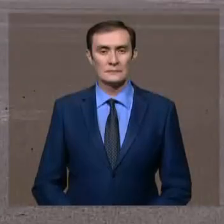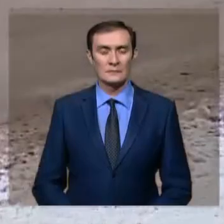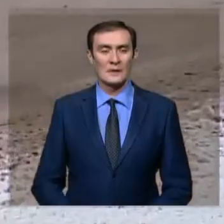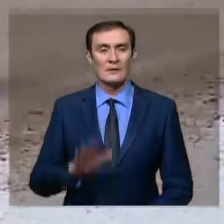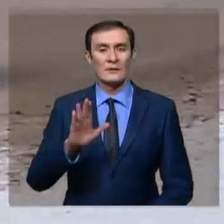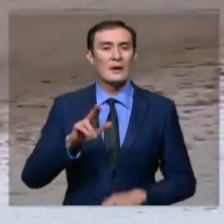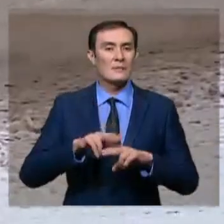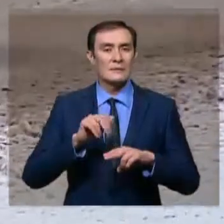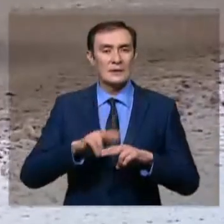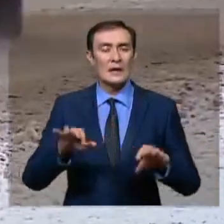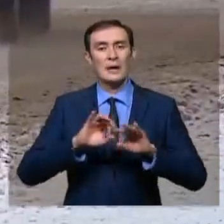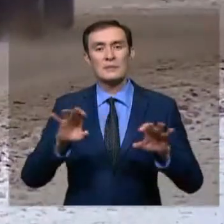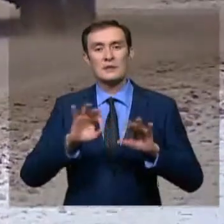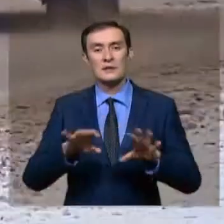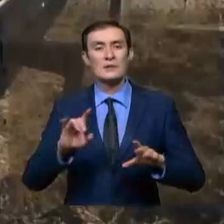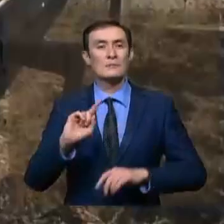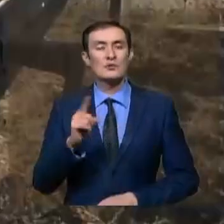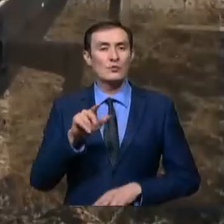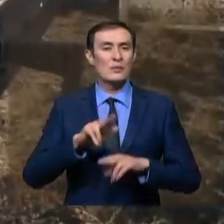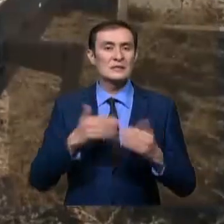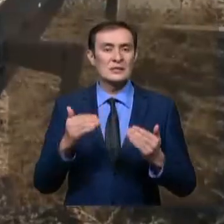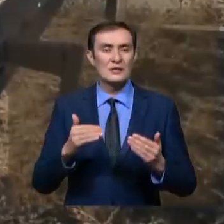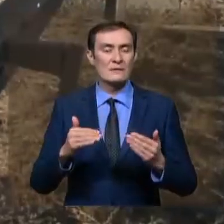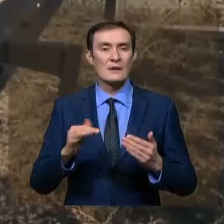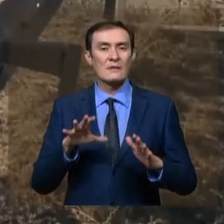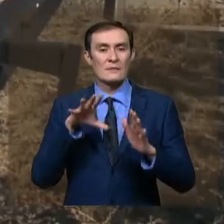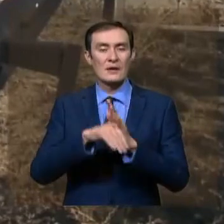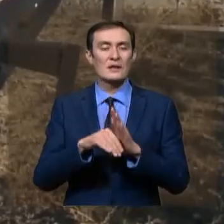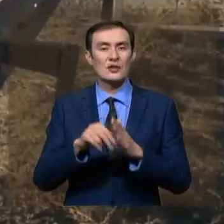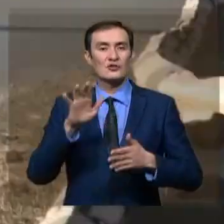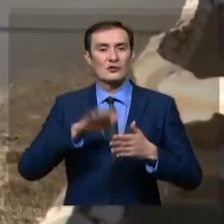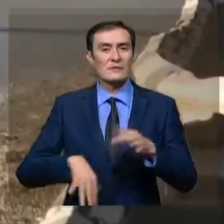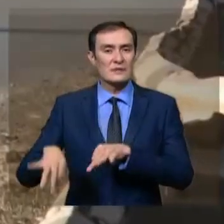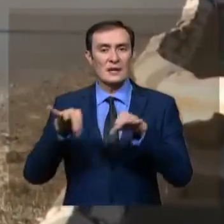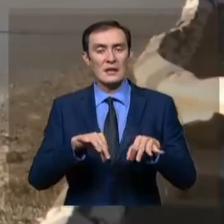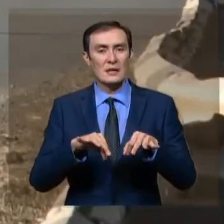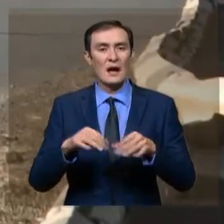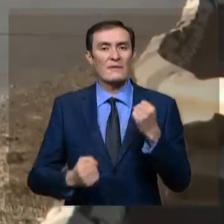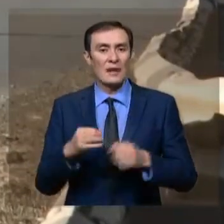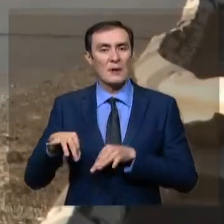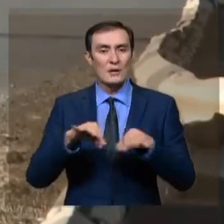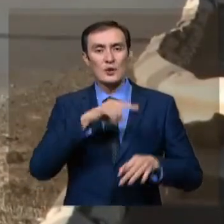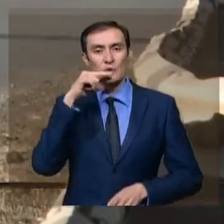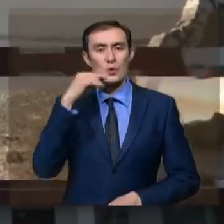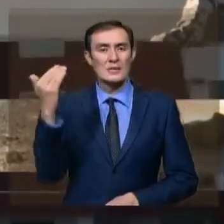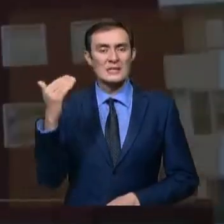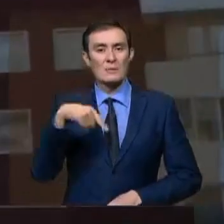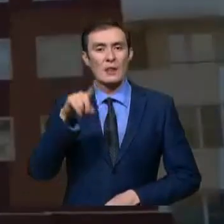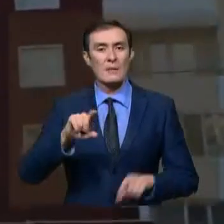Темные лошадки. В МВД объяснили, почему полицейские массово водворяют на штрафстоянке авто с российскими номерами.